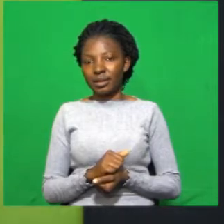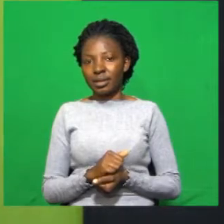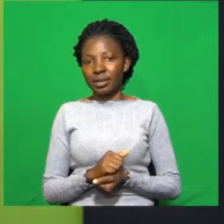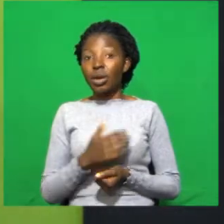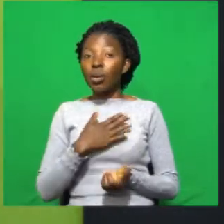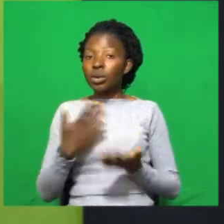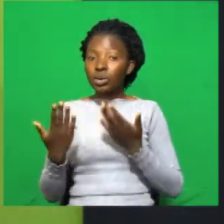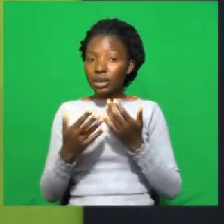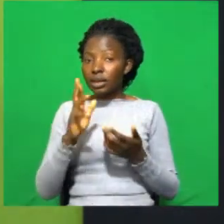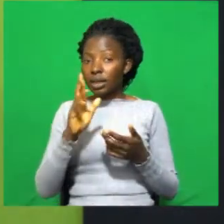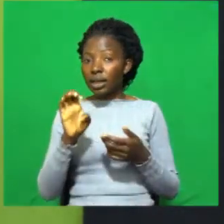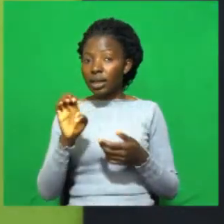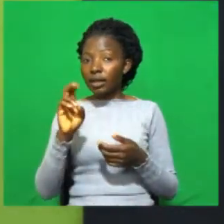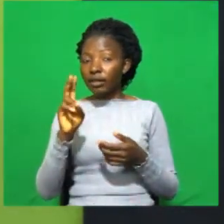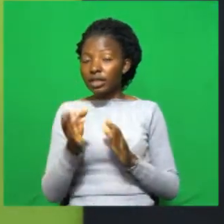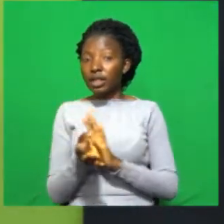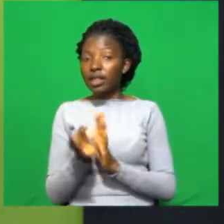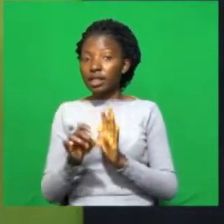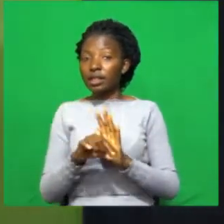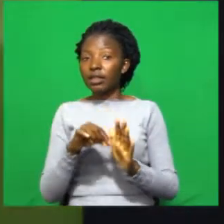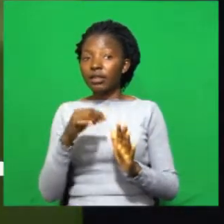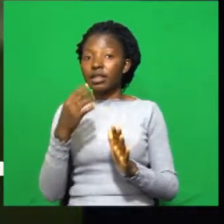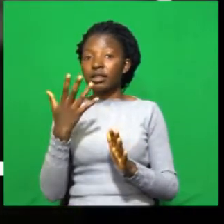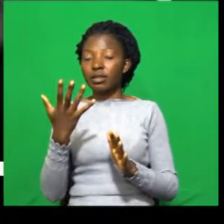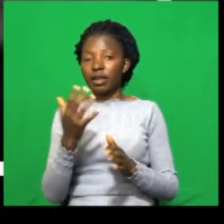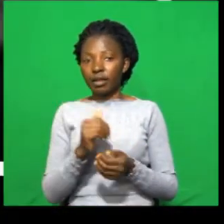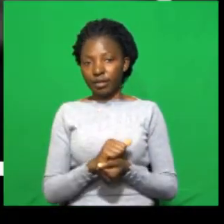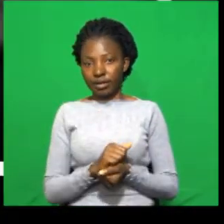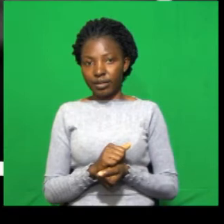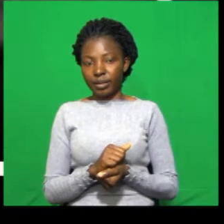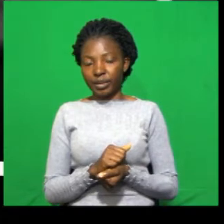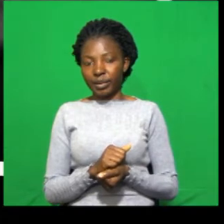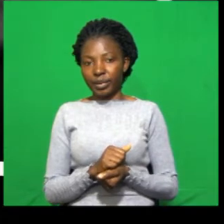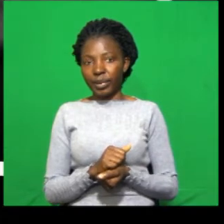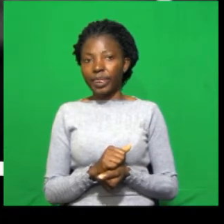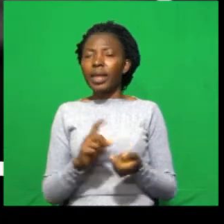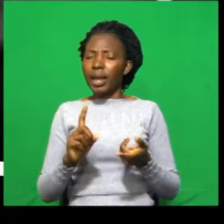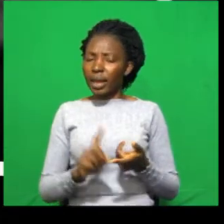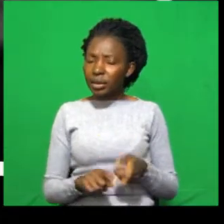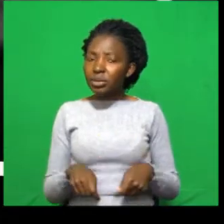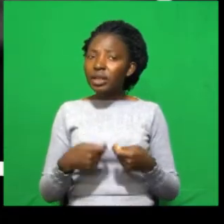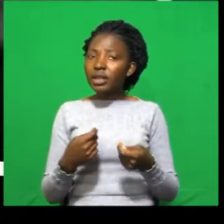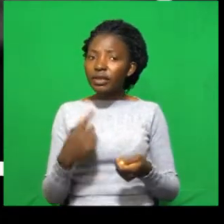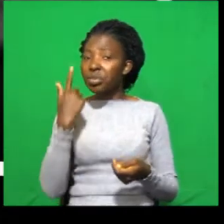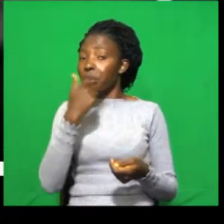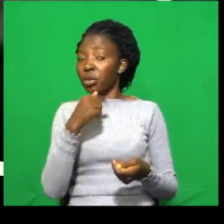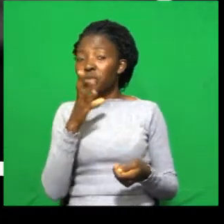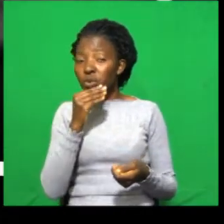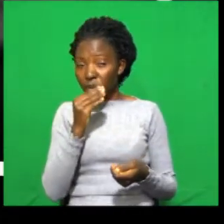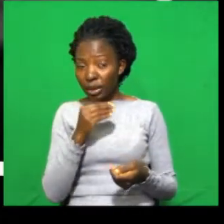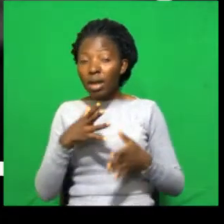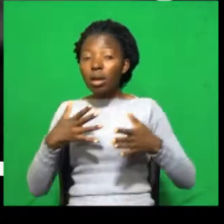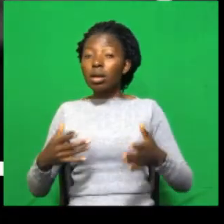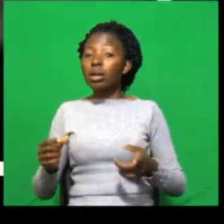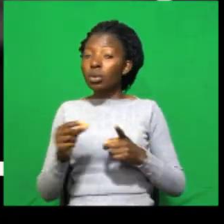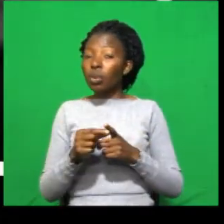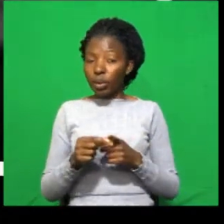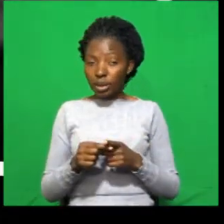Ndoda kuti muverenge zvakazarurwa 13 verse 5. Zvakazarurwa 13:5. Ipapo chakapiwa muromo unotaura mashoko